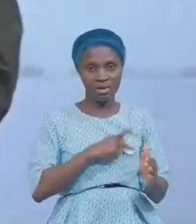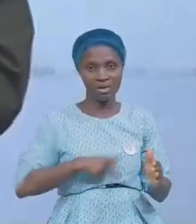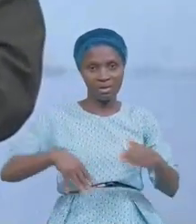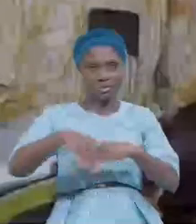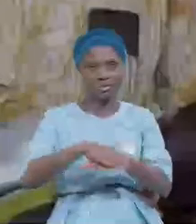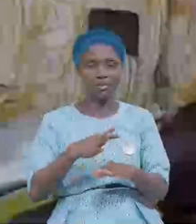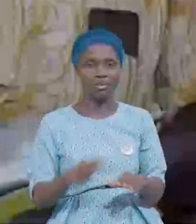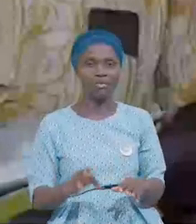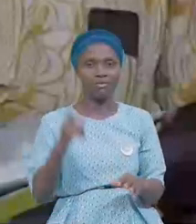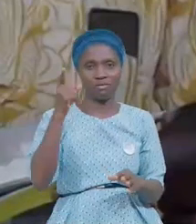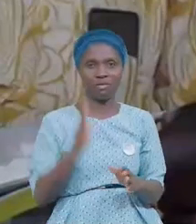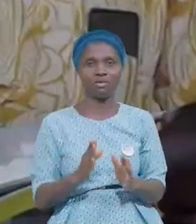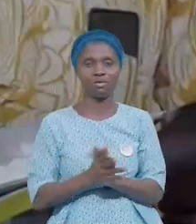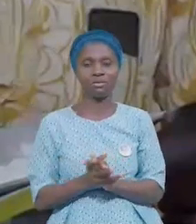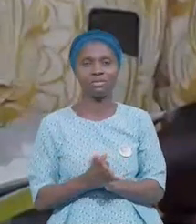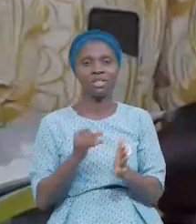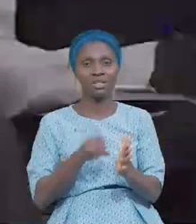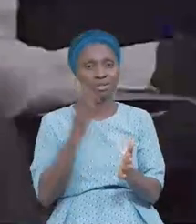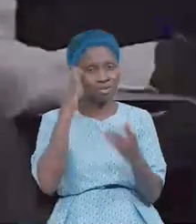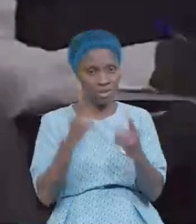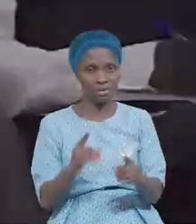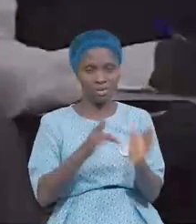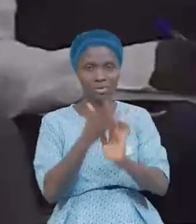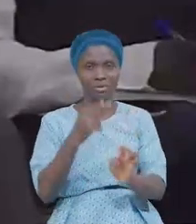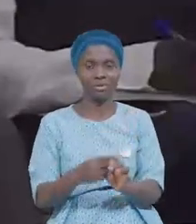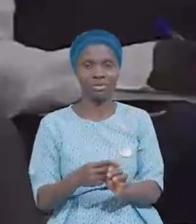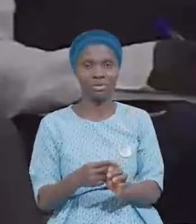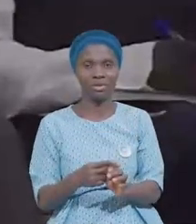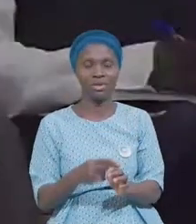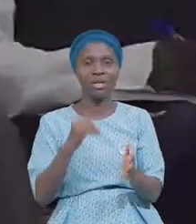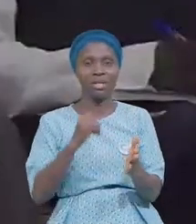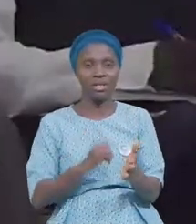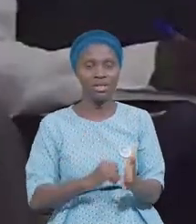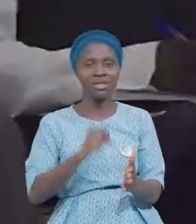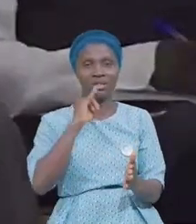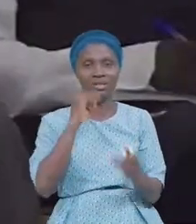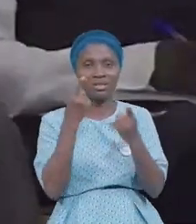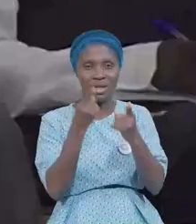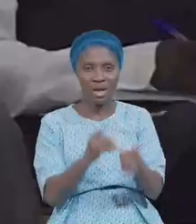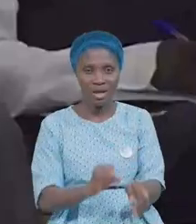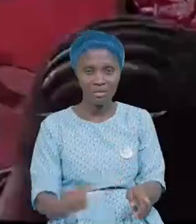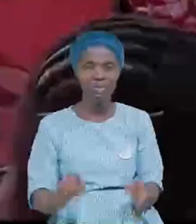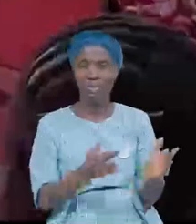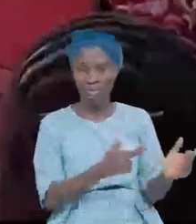Dieu. Et ça va se passer. Ça se passe déjà.